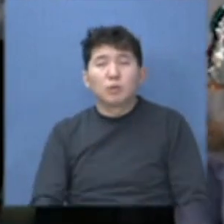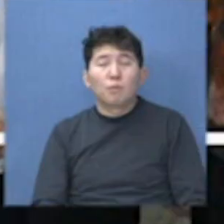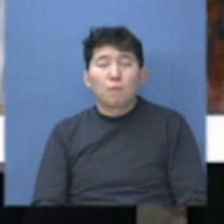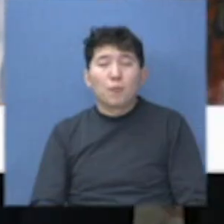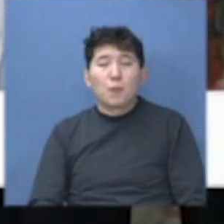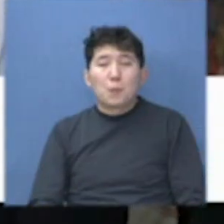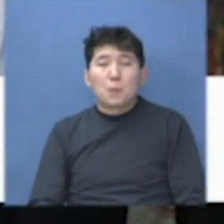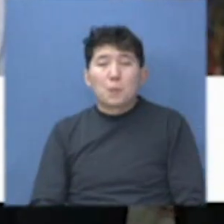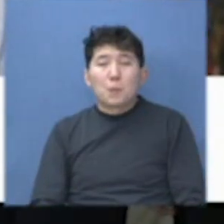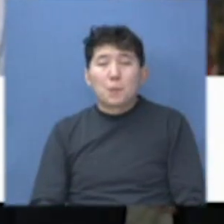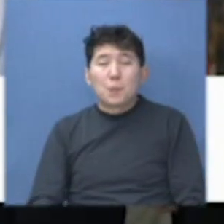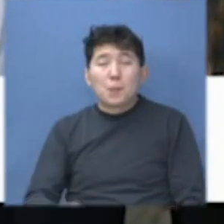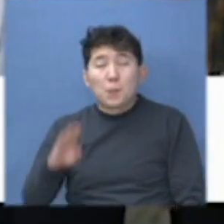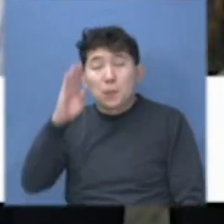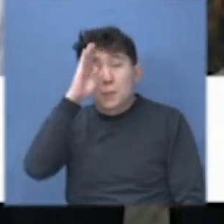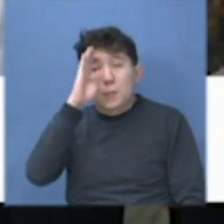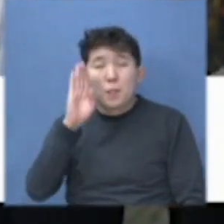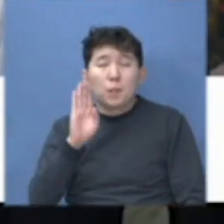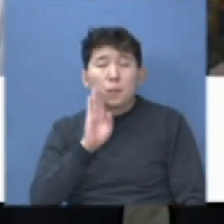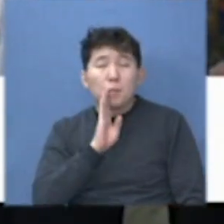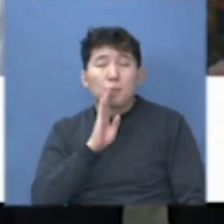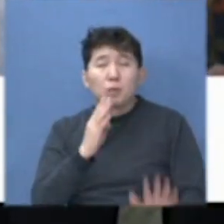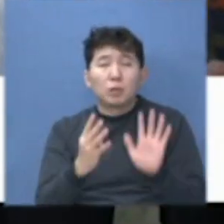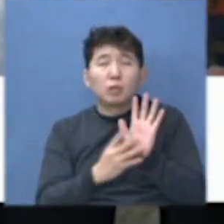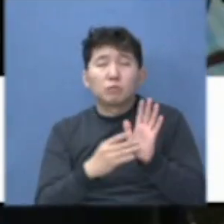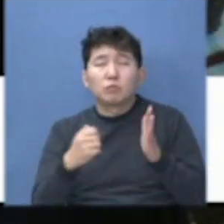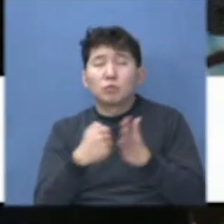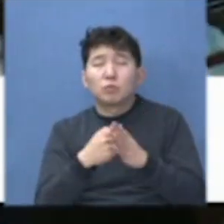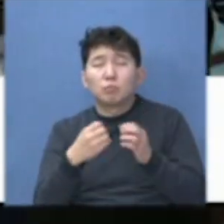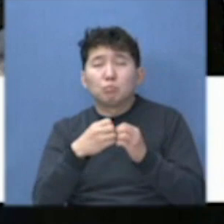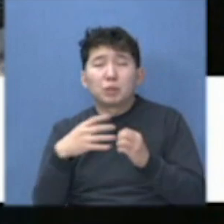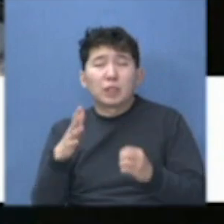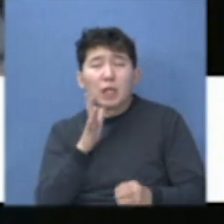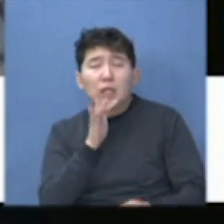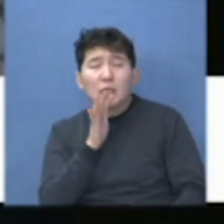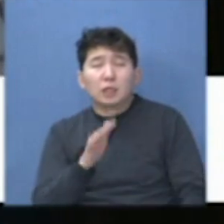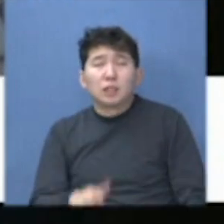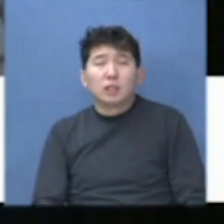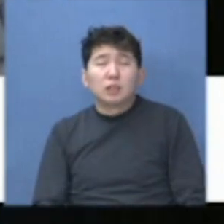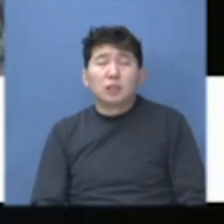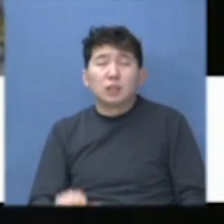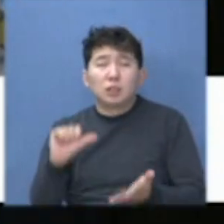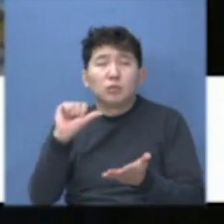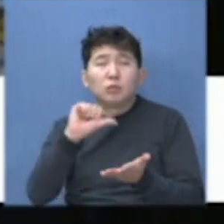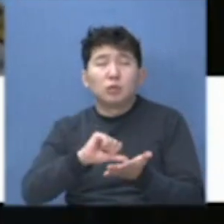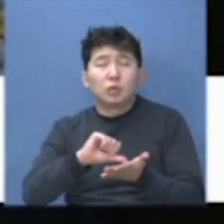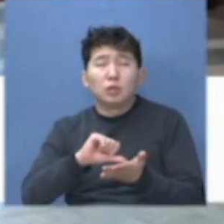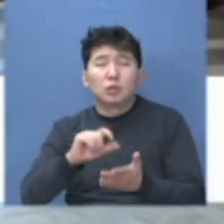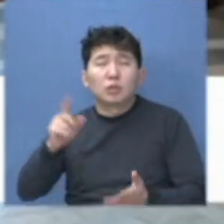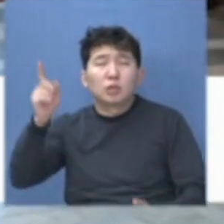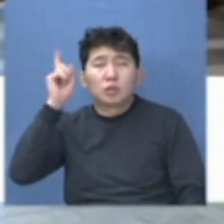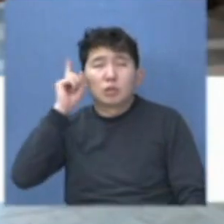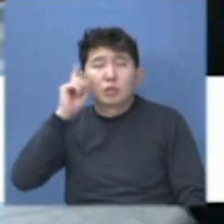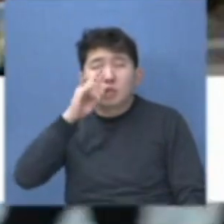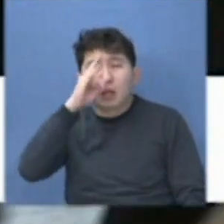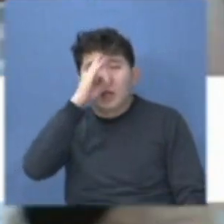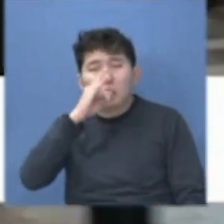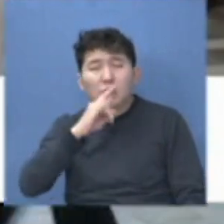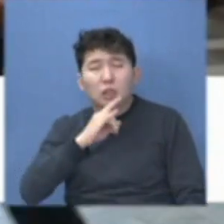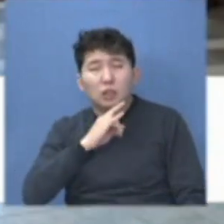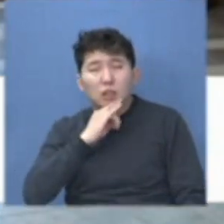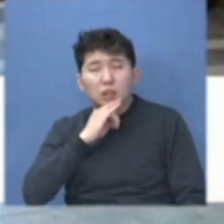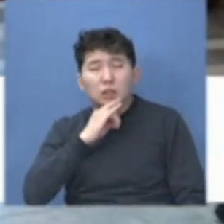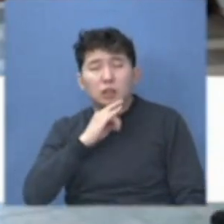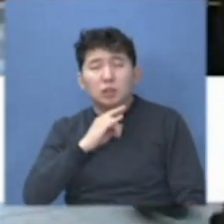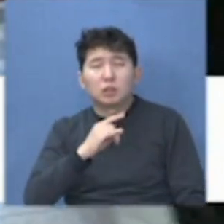Юноши и девушки в возрасте от 9 до 15 лет прибыли в районный центр, чтобы принять участие в одной из древнейших казахских национальных